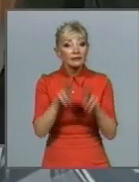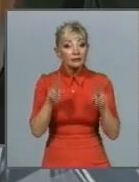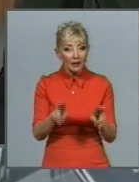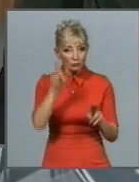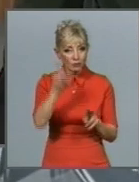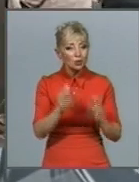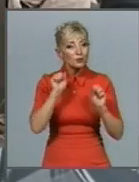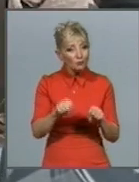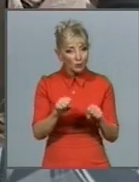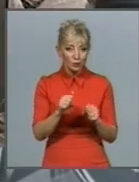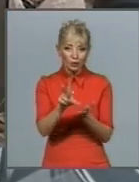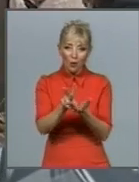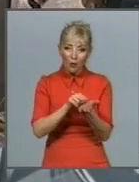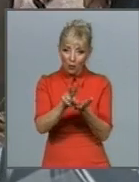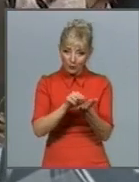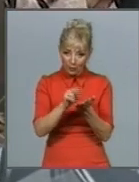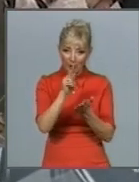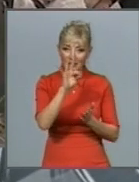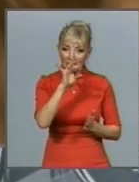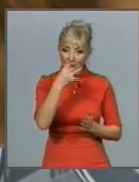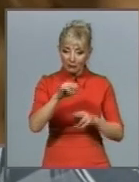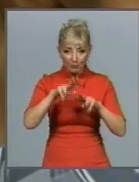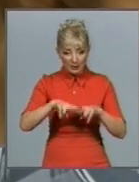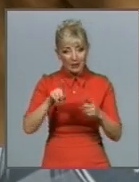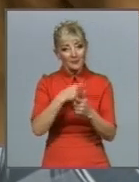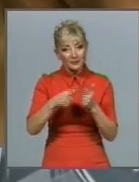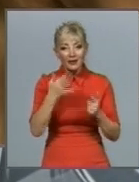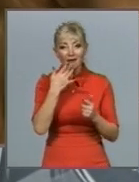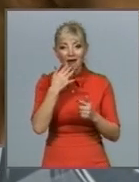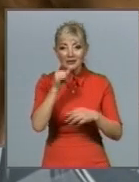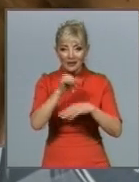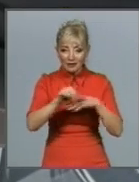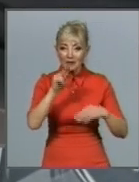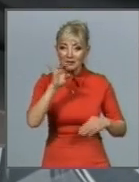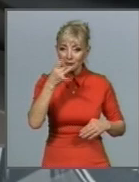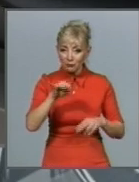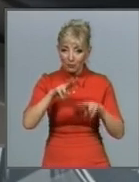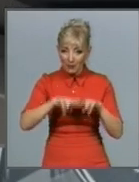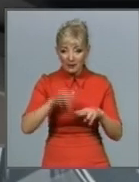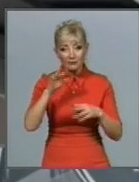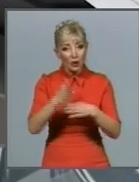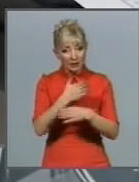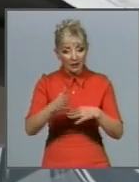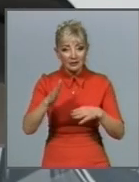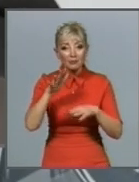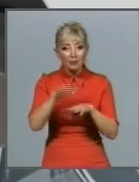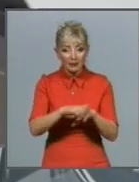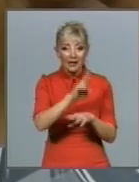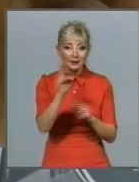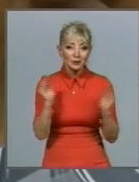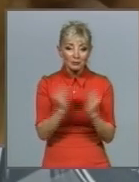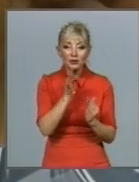зможе поділитися копією цифрового паспорту або закордонного цифрового паспорту і у відділенні банку, що значно зменшить